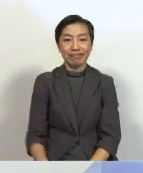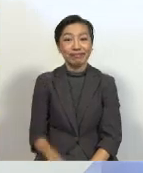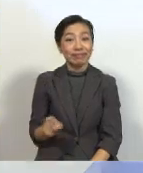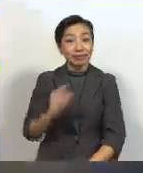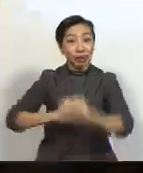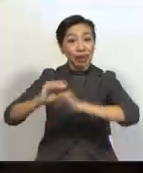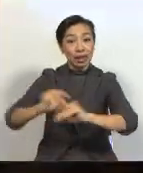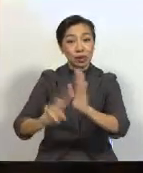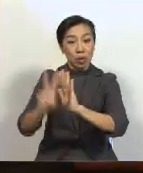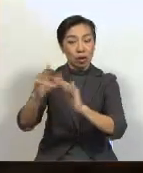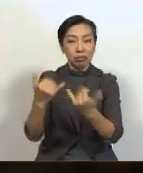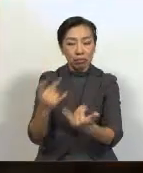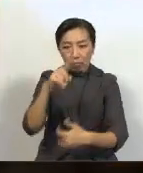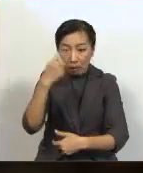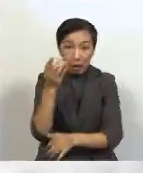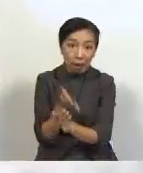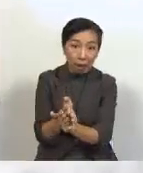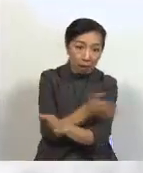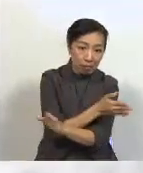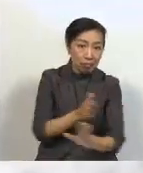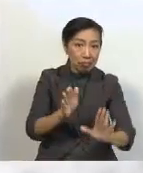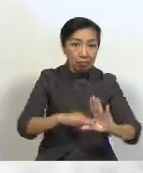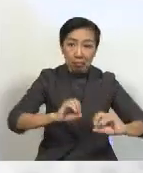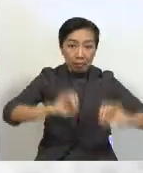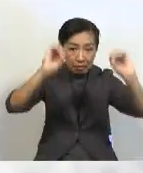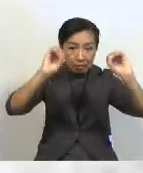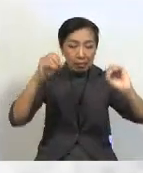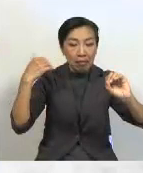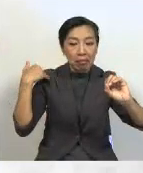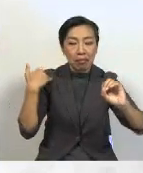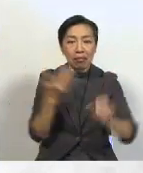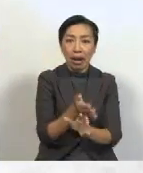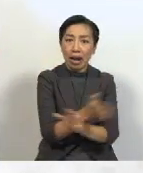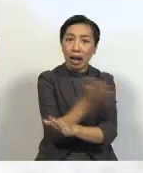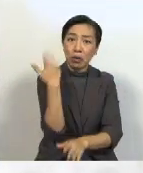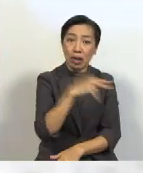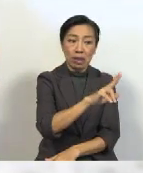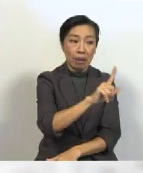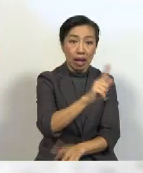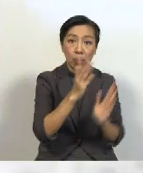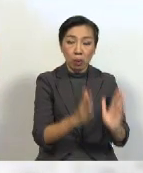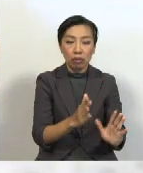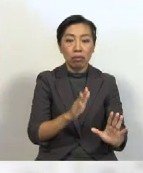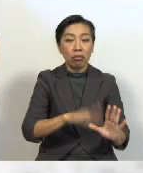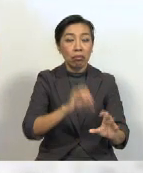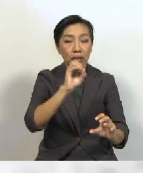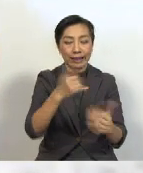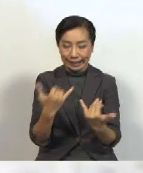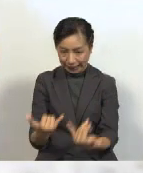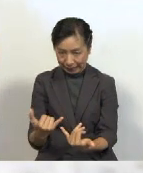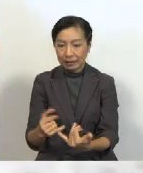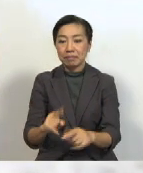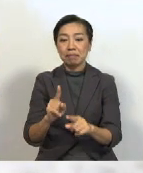ชิมช็อปใช้เฟสที่2ค่ะเปิดให้ผู้ที่ไม่เคยได้รับสิทธิ์ลงทะเบียน3ล้านคนเขาบอกว่าแบ่งออกเป็นนะคะ2รอบต่อ